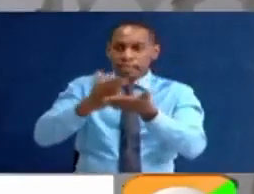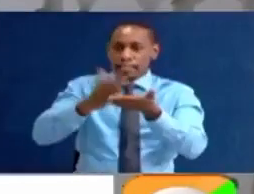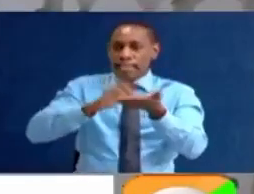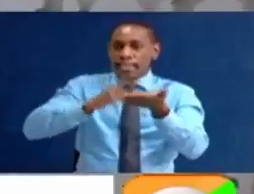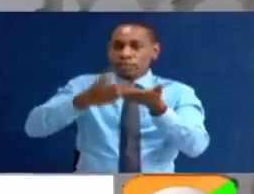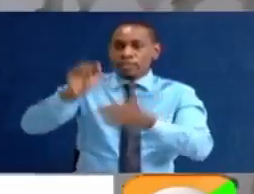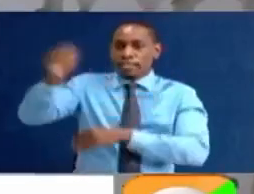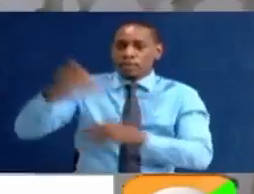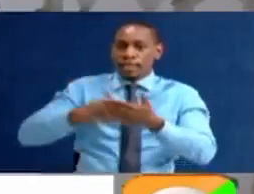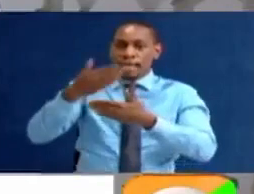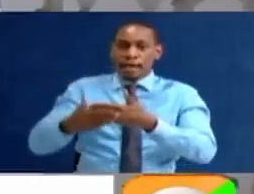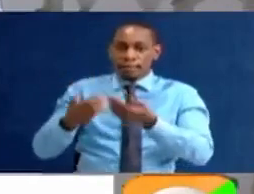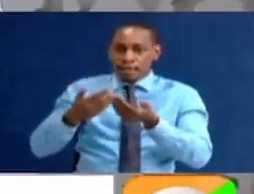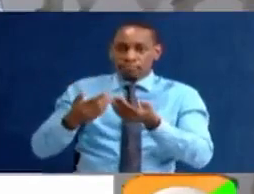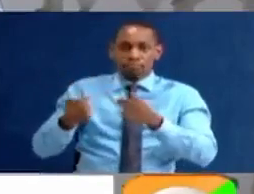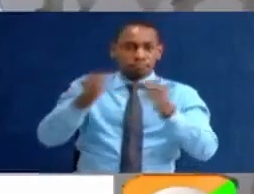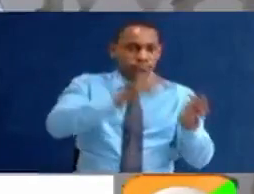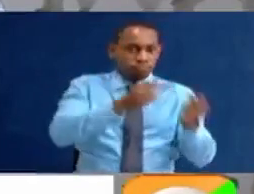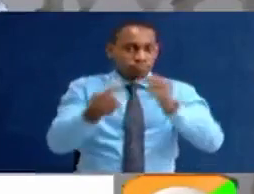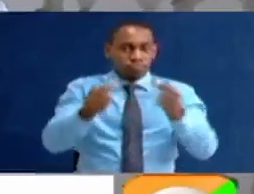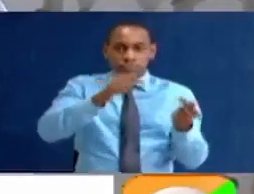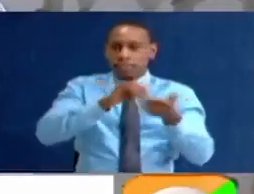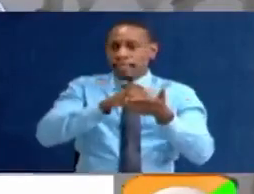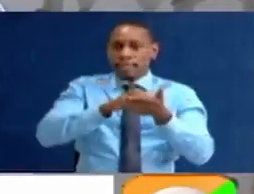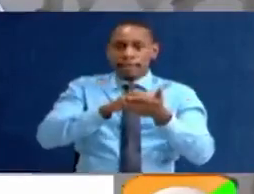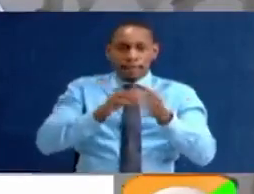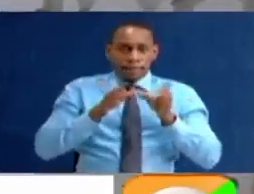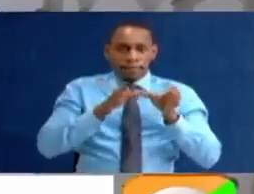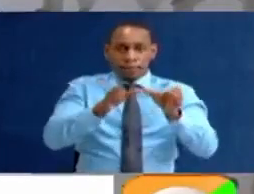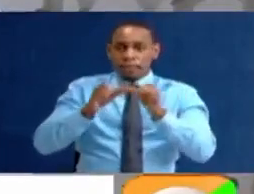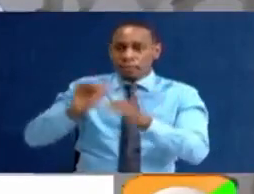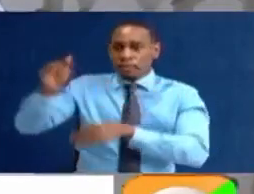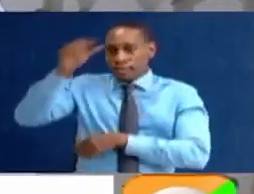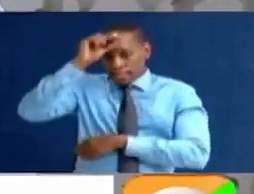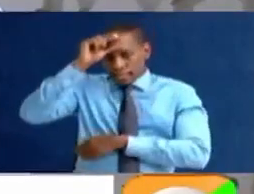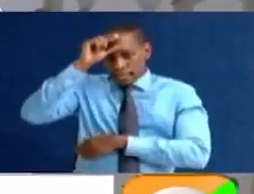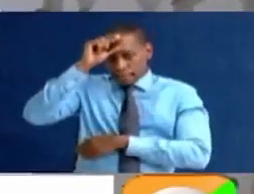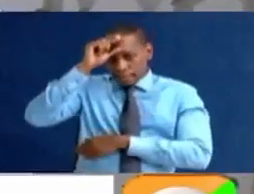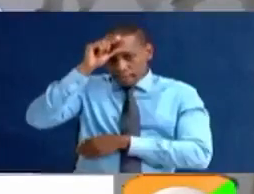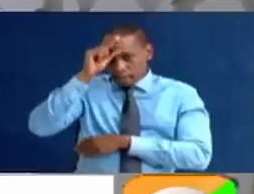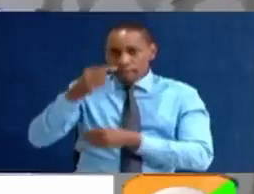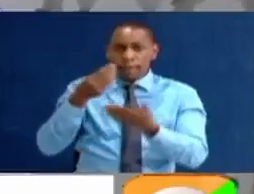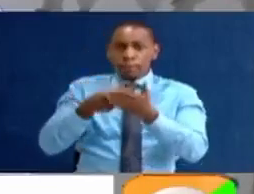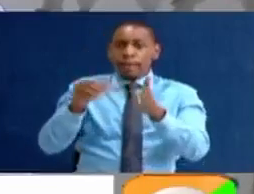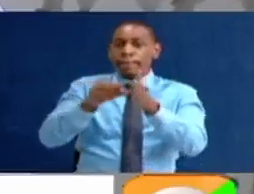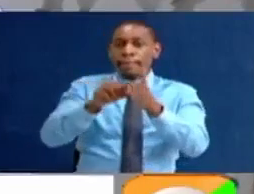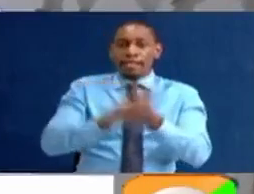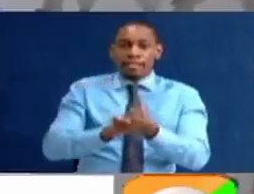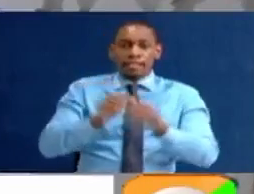mgao wa kaunti baada ya malumbano yaliyozizamisha ama lazimisha serikali za kaunti katika kizaazaa cha fedha. Mfumo